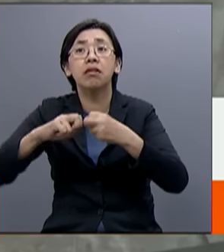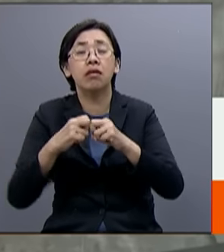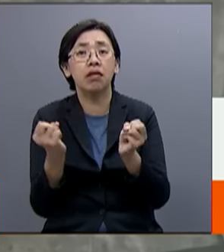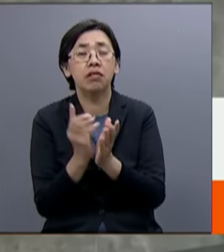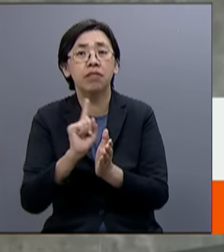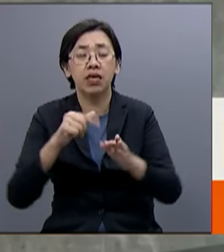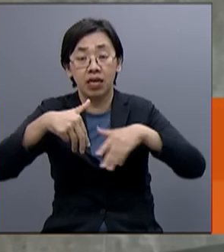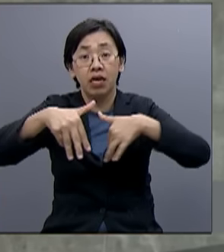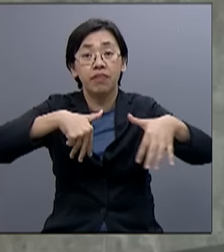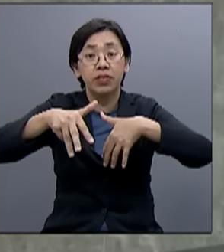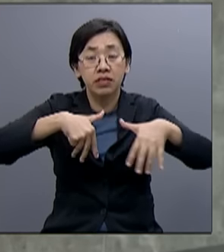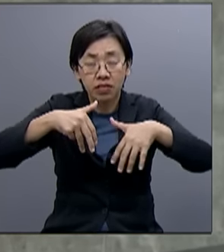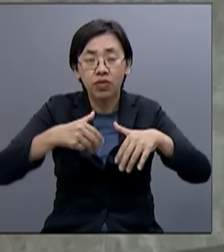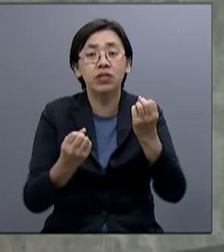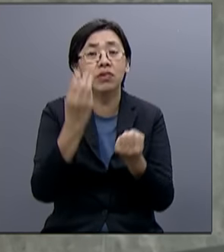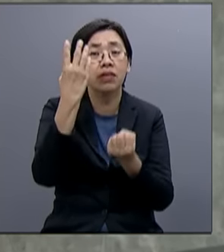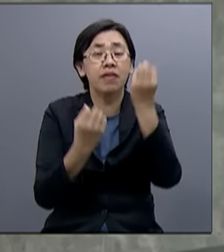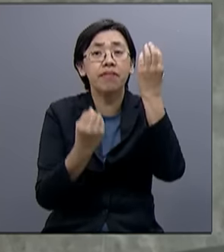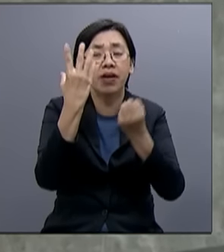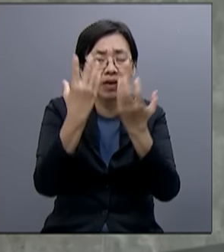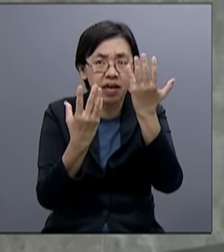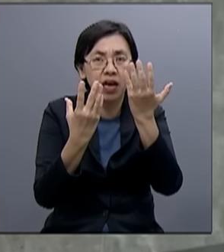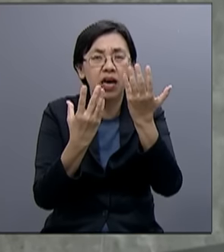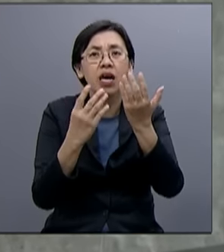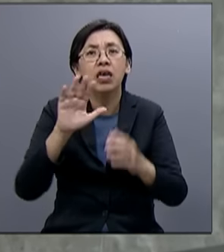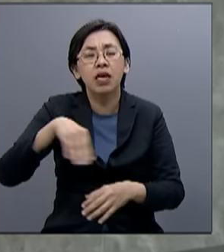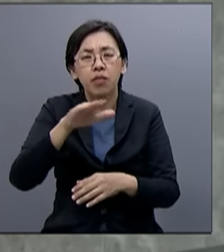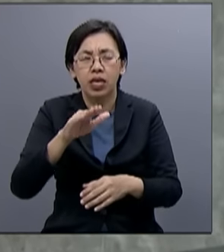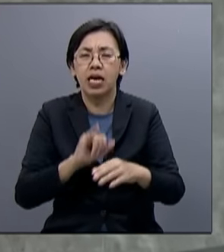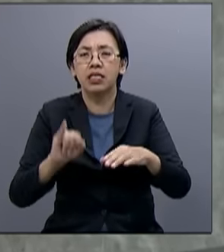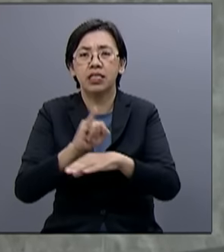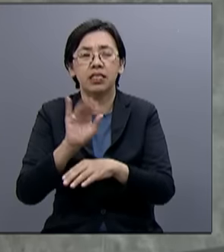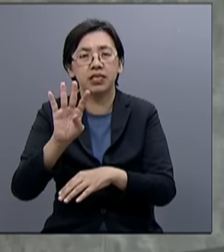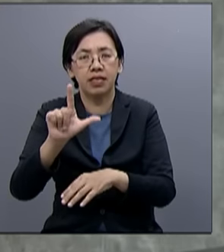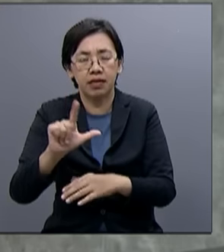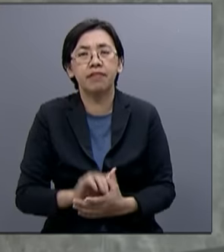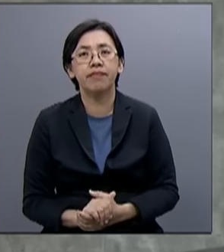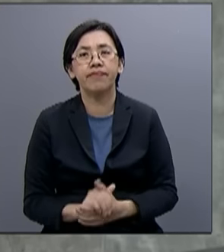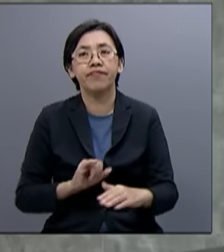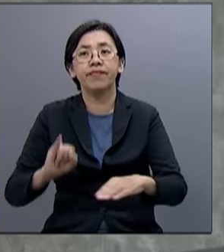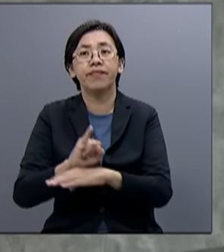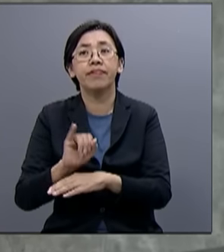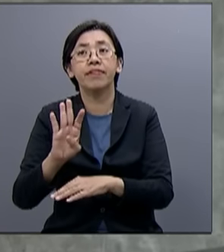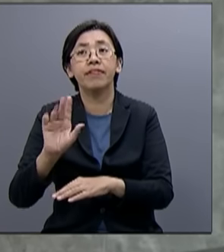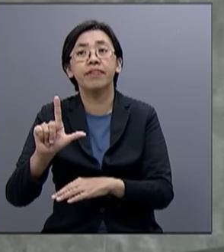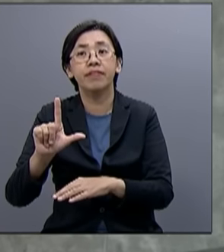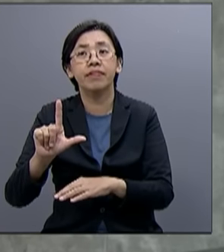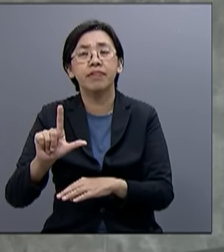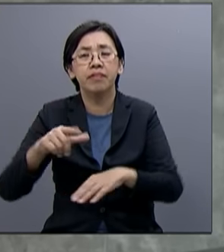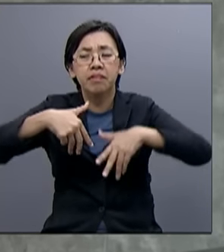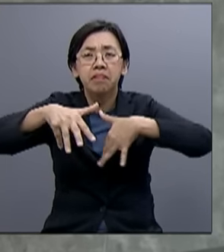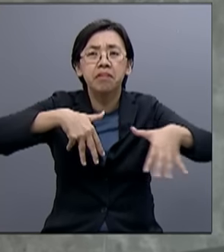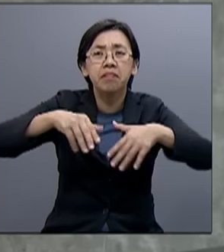ประชาชนหลรายหลาย